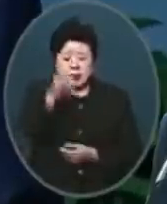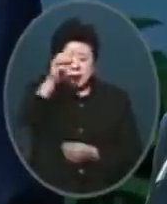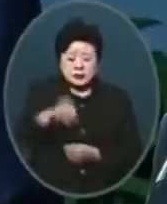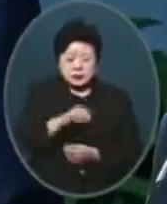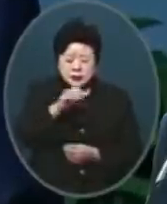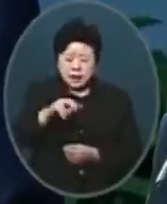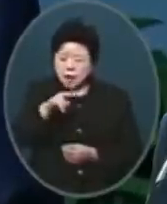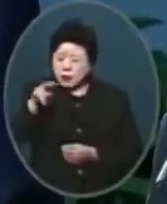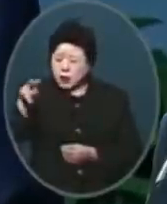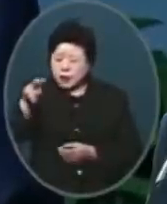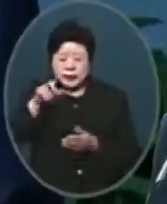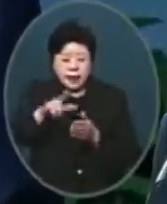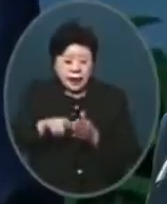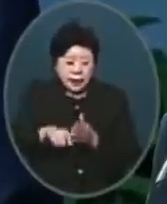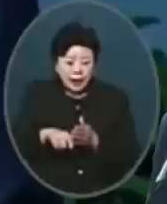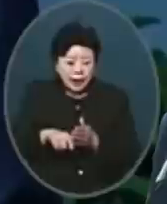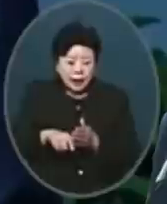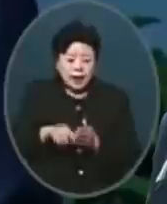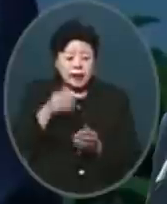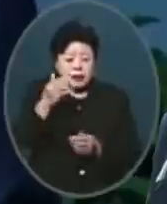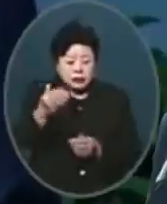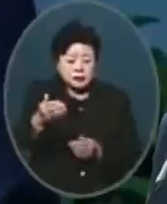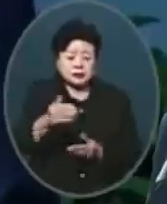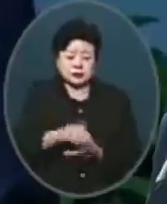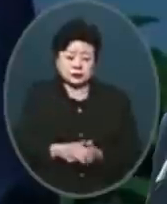십자가를 바라보면 또 여러분은